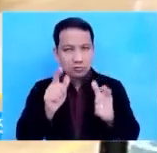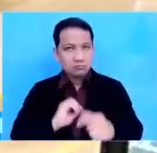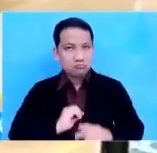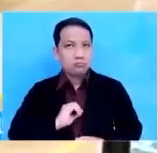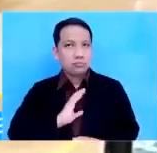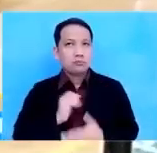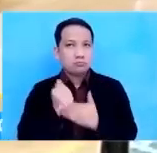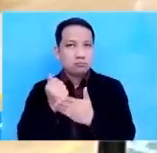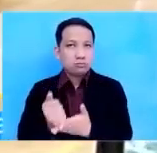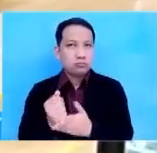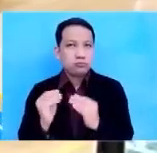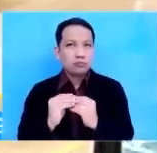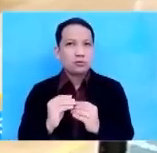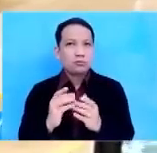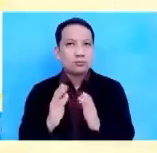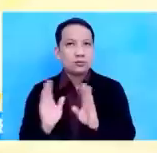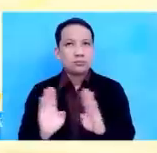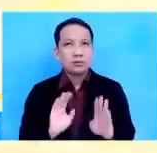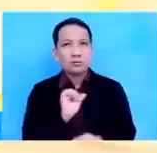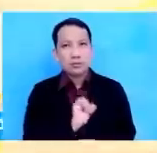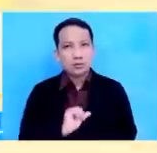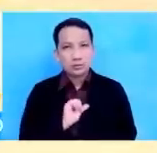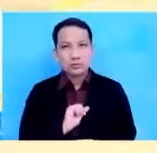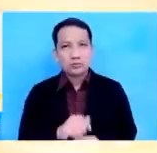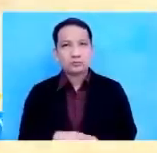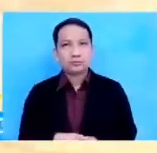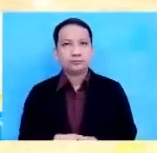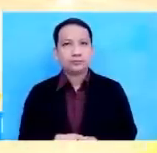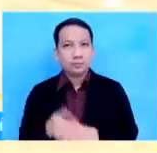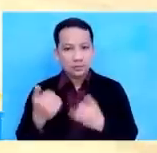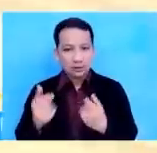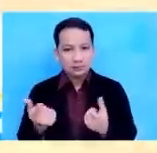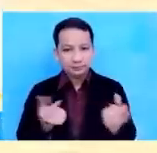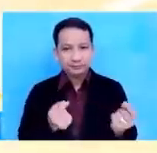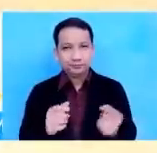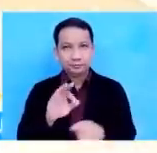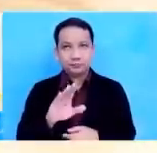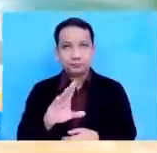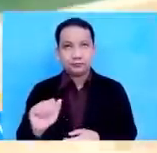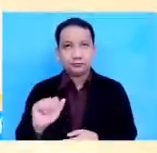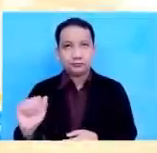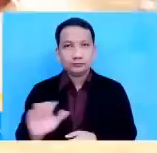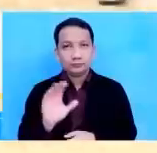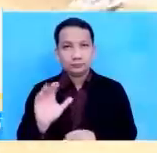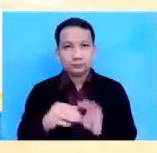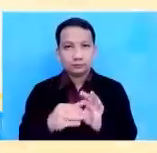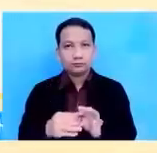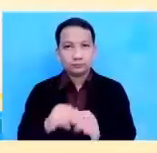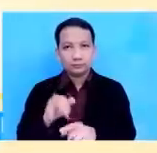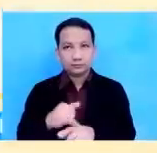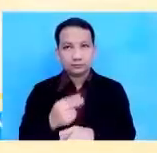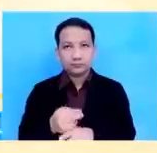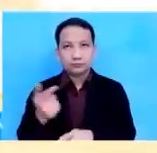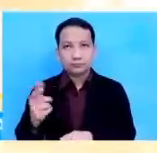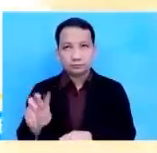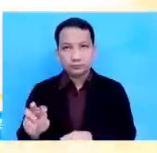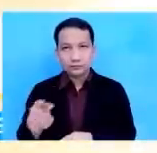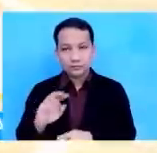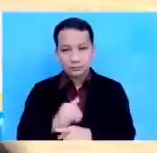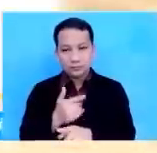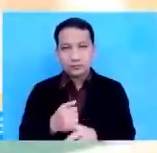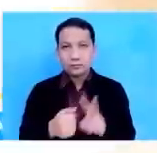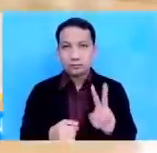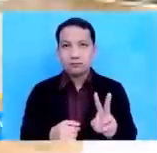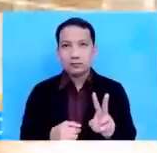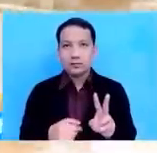have a better attitude going into the games. Gaganapin ang FIBA Asia Women's Cup mula June 26 hanggang July 2